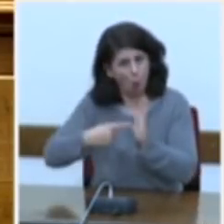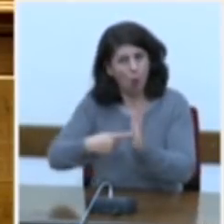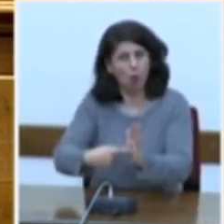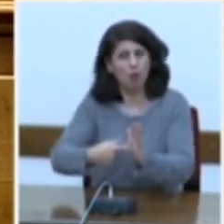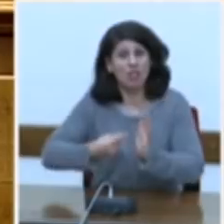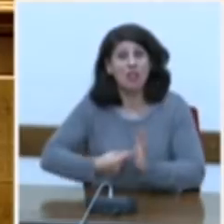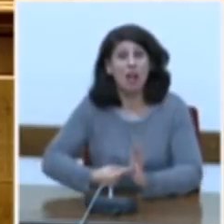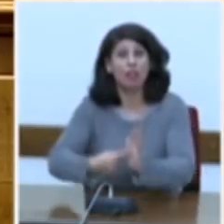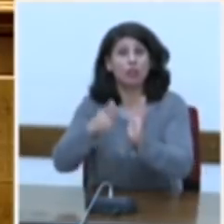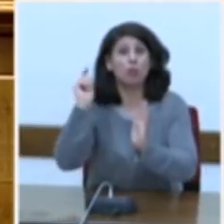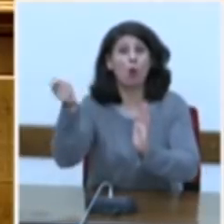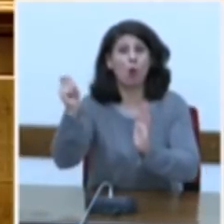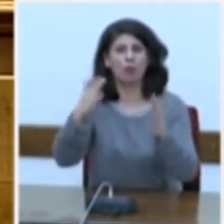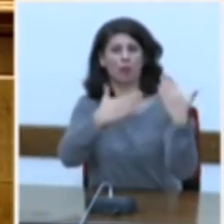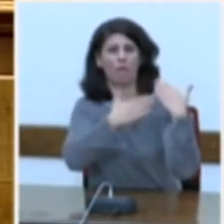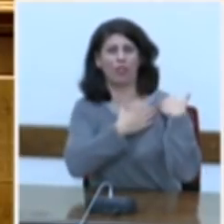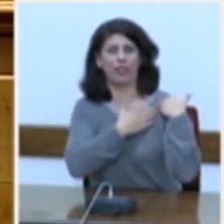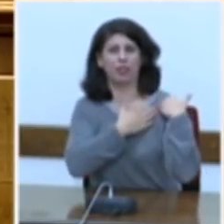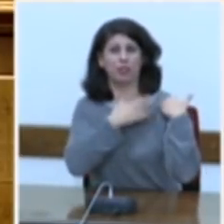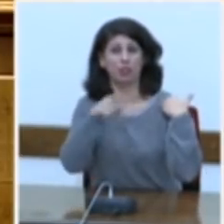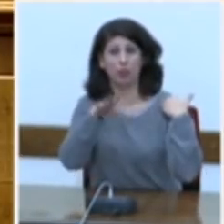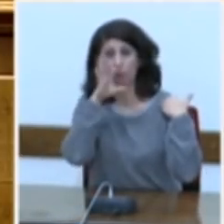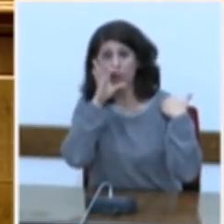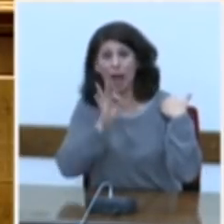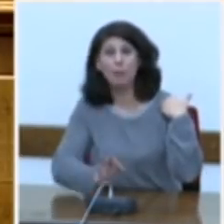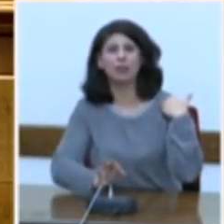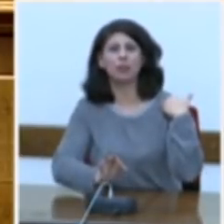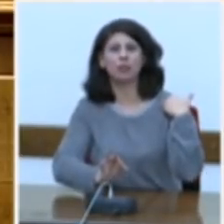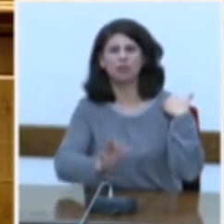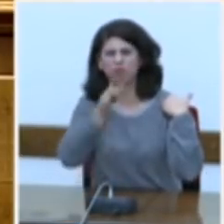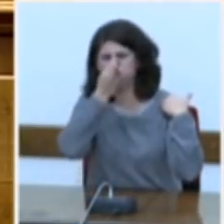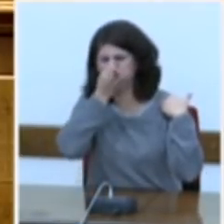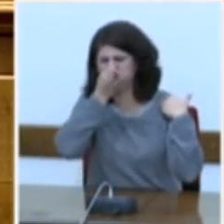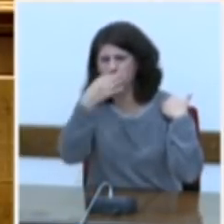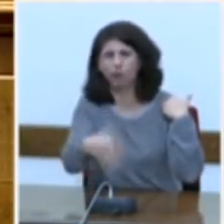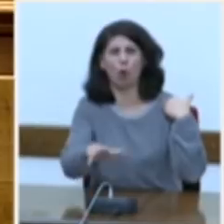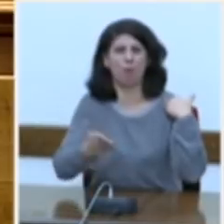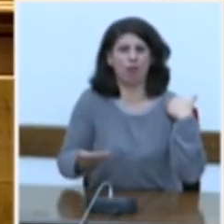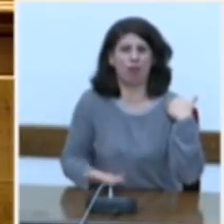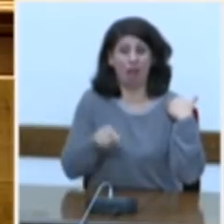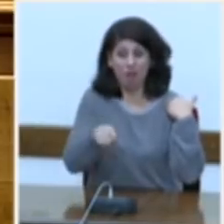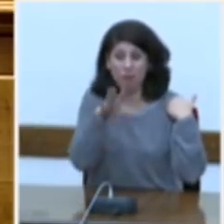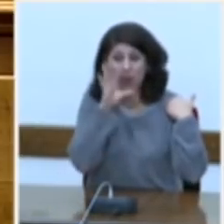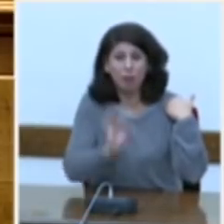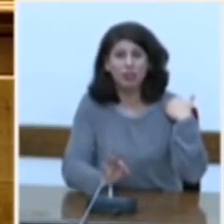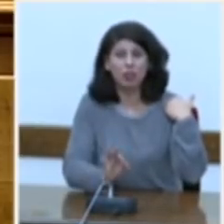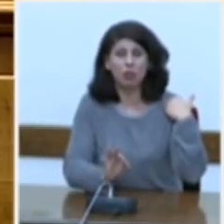οι πολιτικές ευθύνες για μια πραγματικότητα δυσόδη, για μια